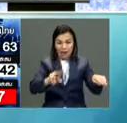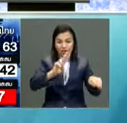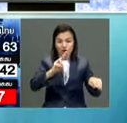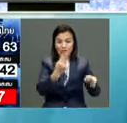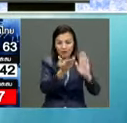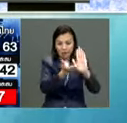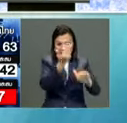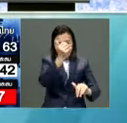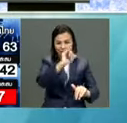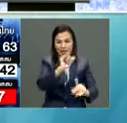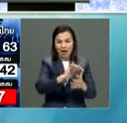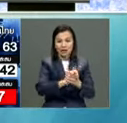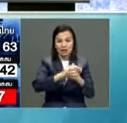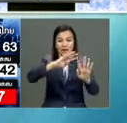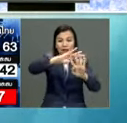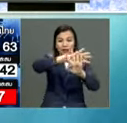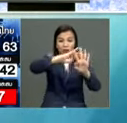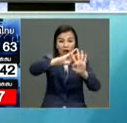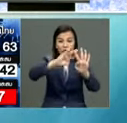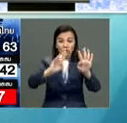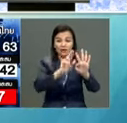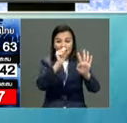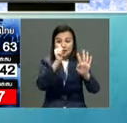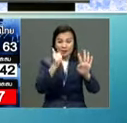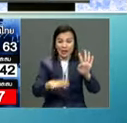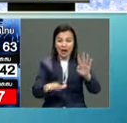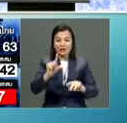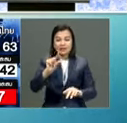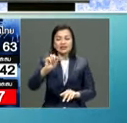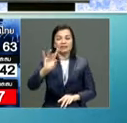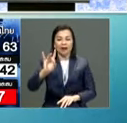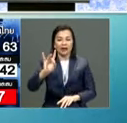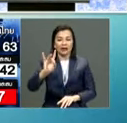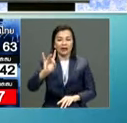นะครับที่ที่ร้านค้าหรือกิจการได้ที่พวกเราไปสแกนกันทุกวันนี้นะครับก็ต้องเรียนว่าตอนนี้มีร้านค้าหรือกิจการเนี่ยที่ยังไม่ผ่านระบบการยืนยันตัวตนนะครับอยู่ที่ประมาณสักสองหมื่นล้านนะครับก็อยากจะเรียนว่าQRนี้จะใช้ไม่ได้ในวันที่ 28